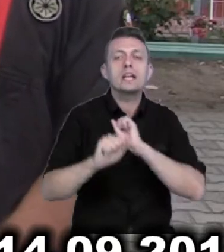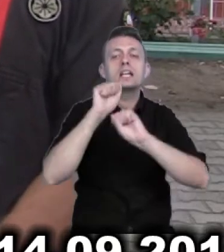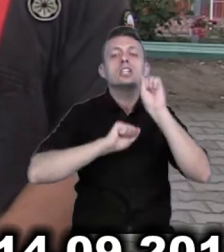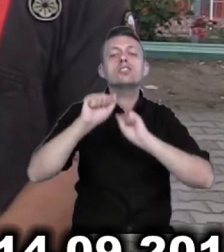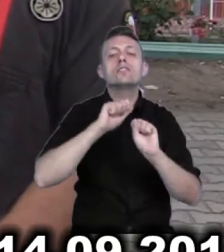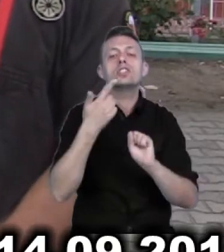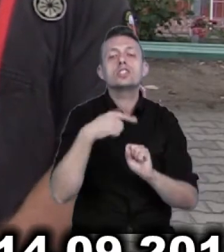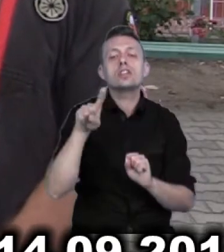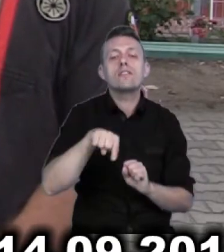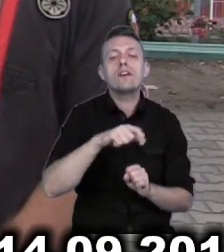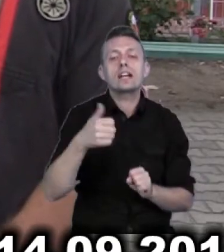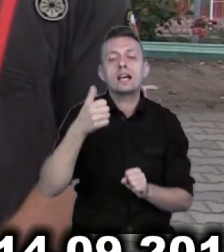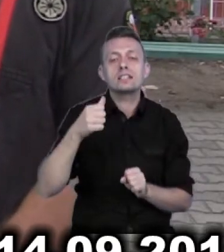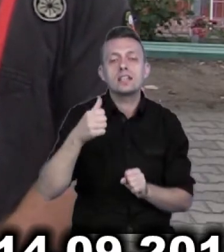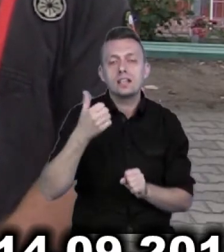system.